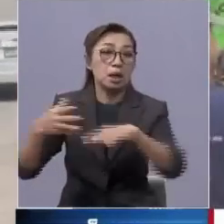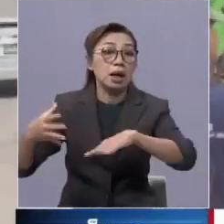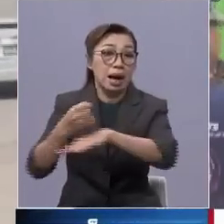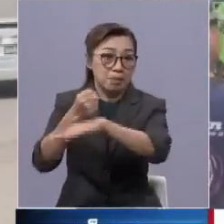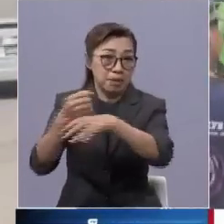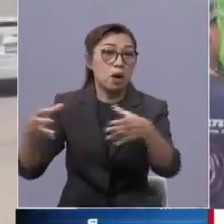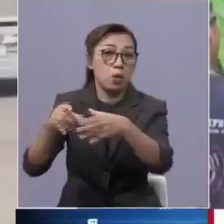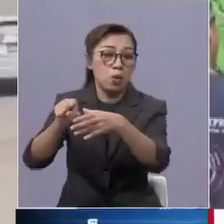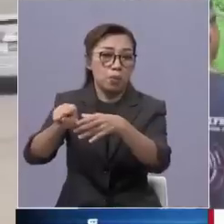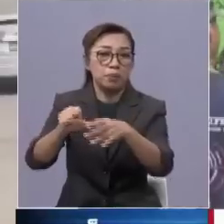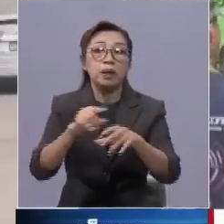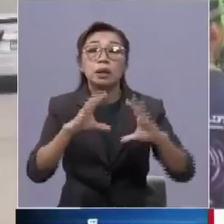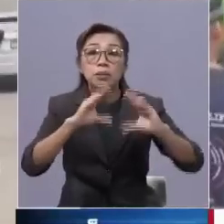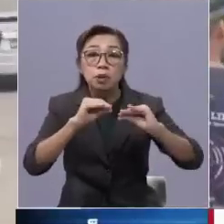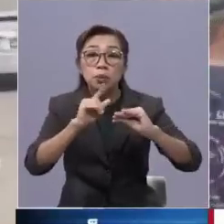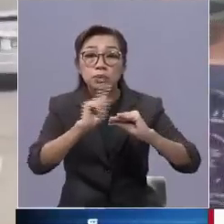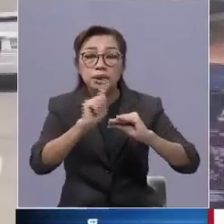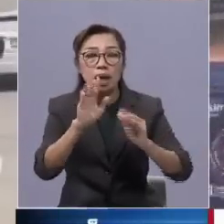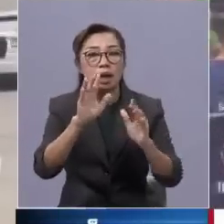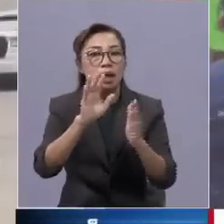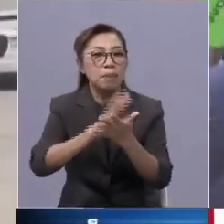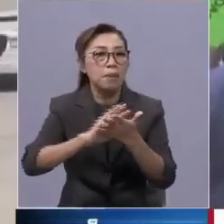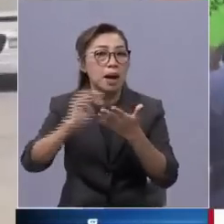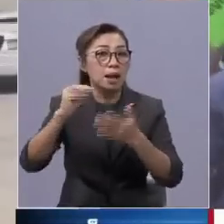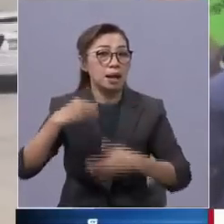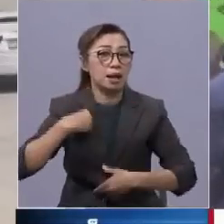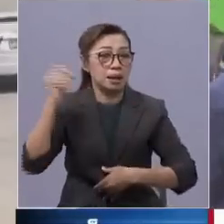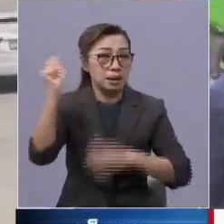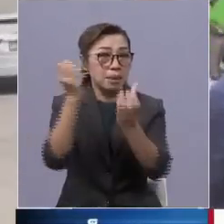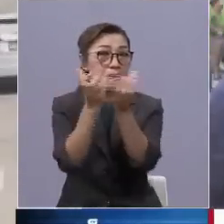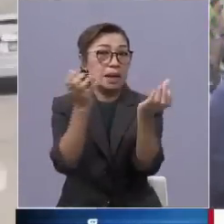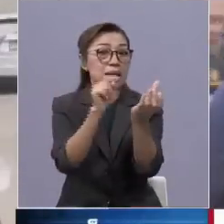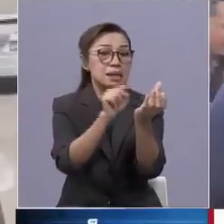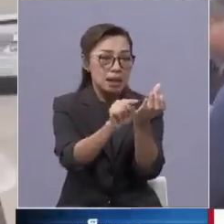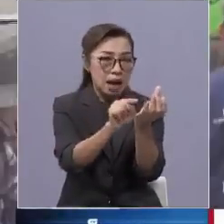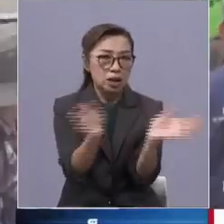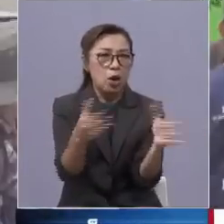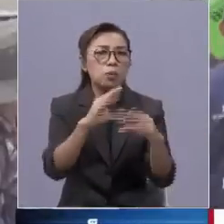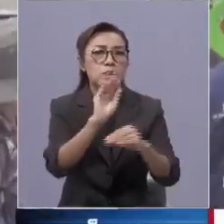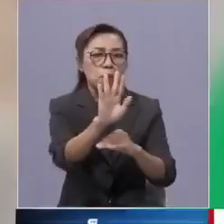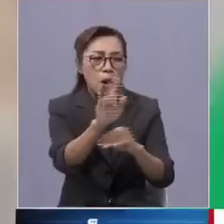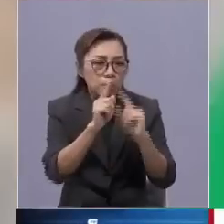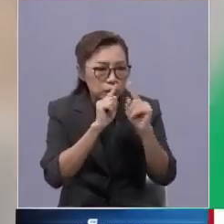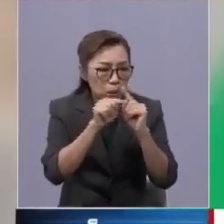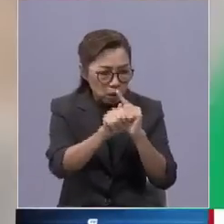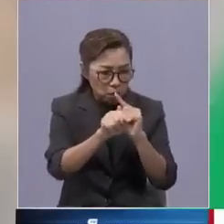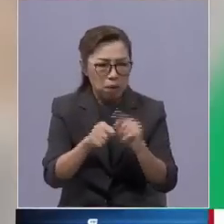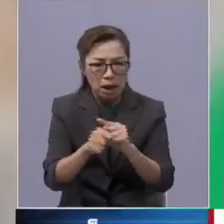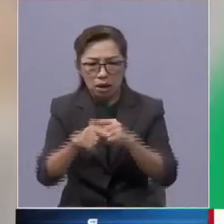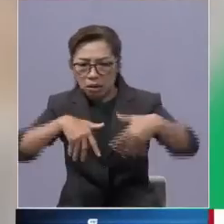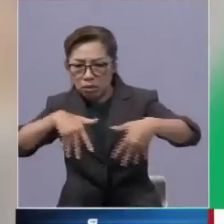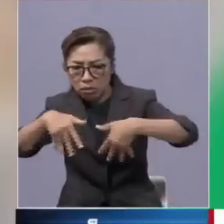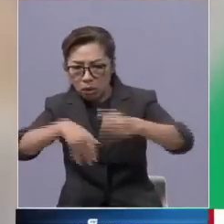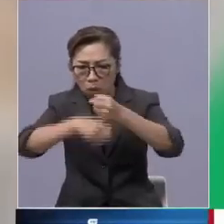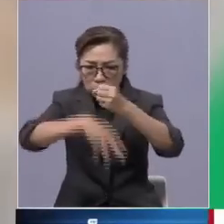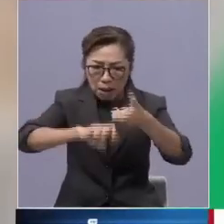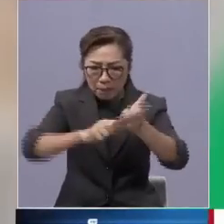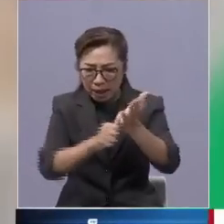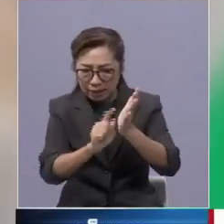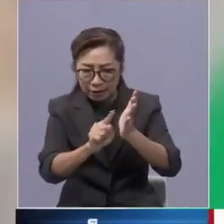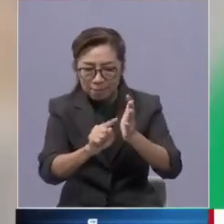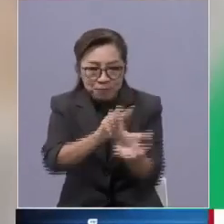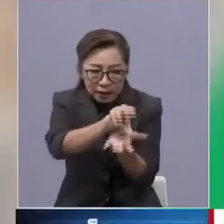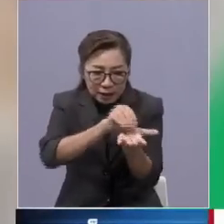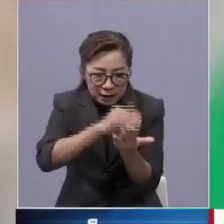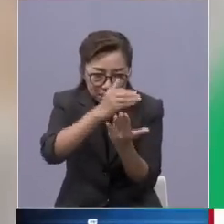องประชุมคณะนิติศาสตร์มหาวิทยาลัยธรรมศาสตร์เพื่อนำเสนอถึงนโยบายการแก้ไขปัญหาในเชิงโครงสร้างแล้วก็ปัญหาต่างๆที่เกี่ยว